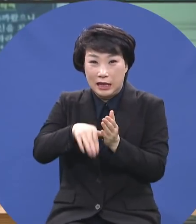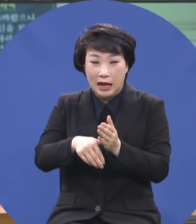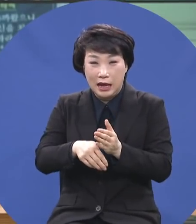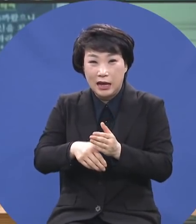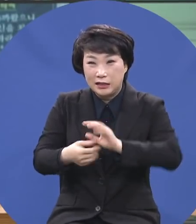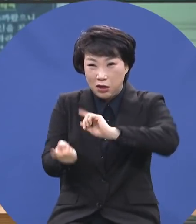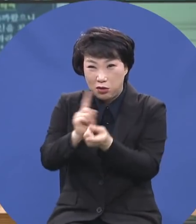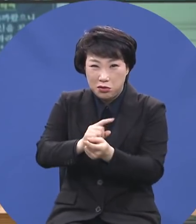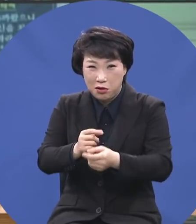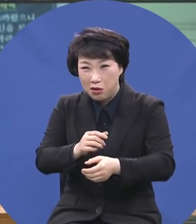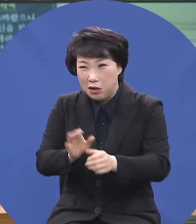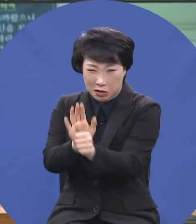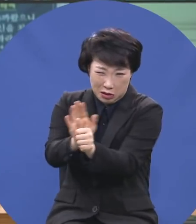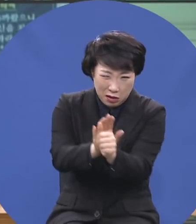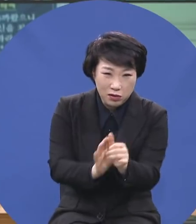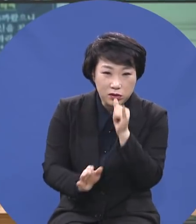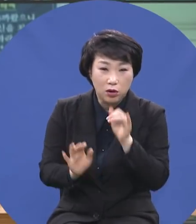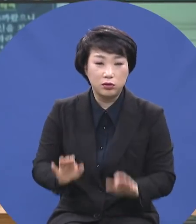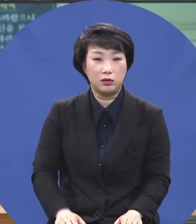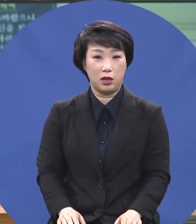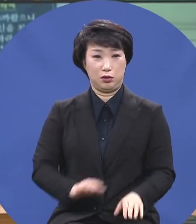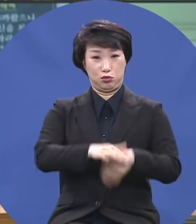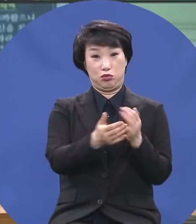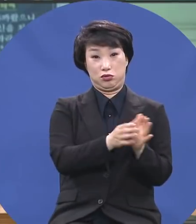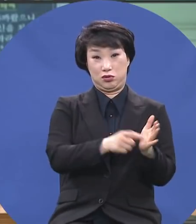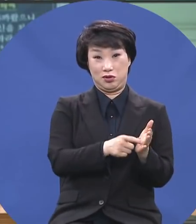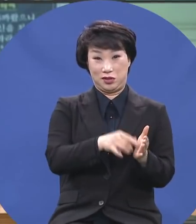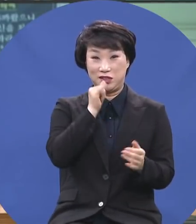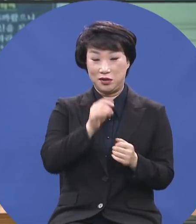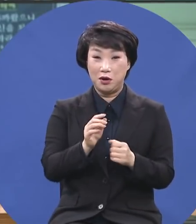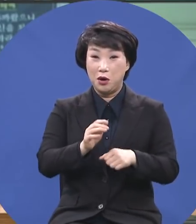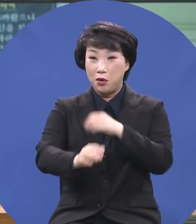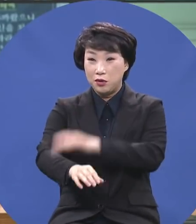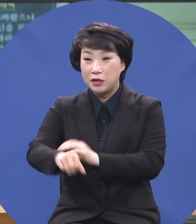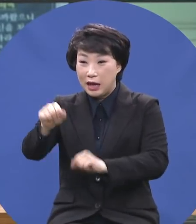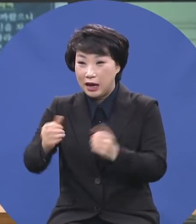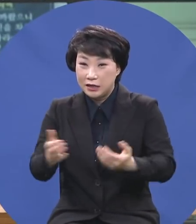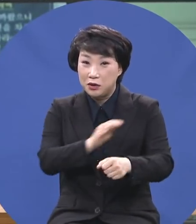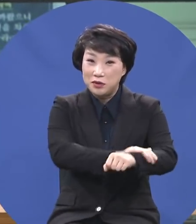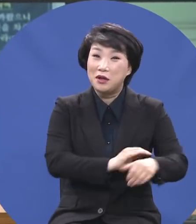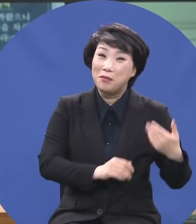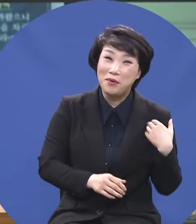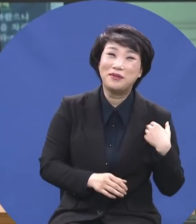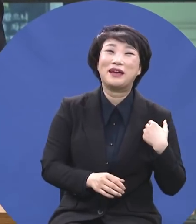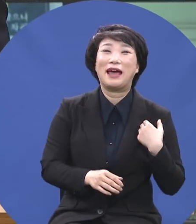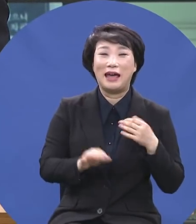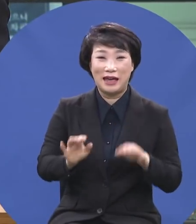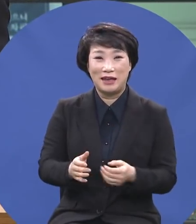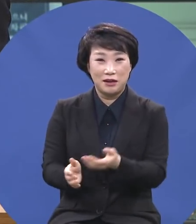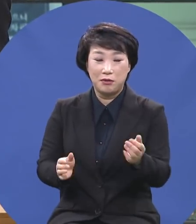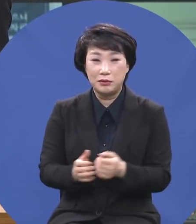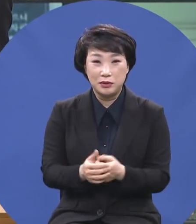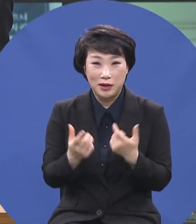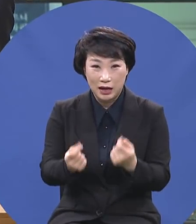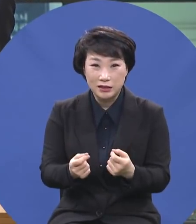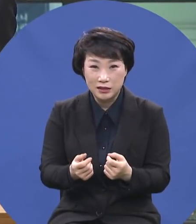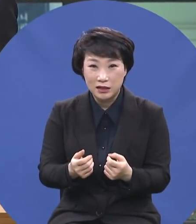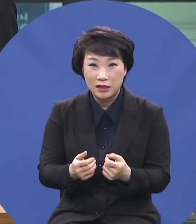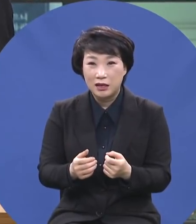그런데 성경에 오른손이 하는 일에 왼손이 모르게 하라 이런 일은 잘 않잖아요.